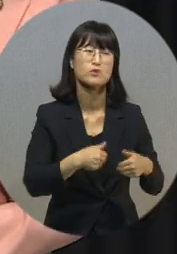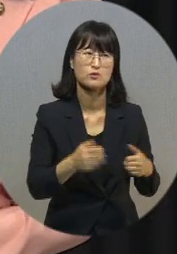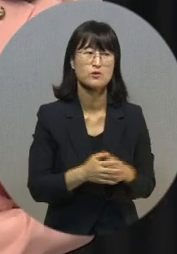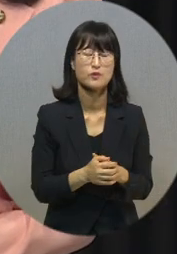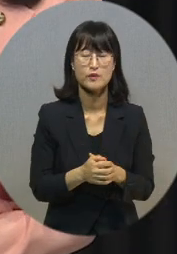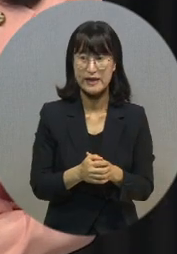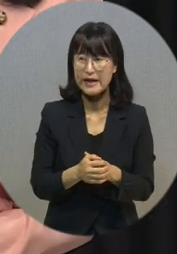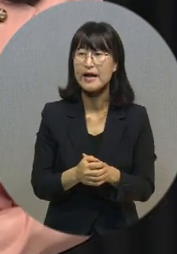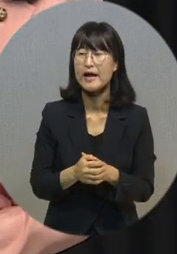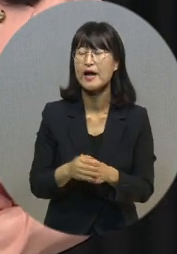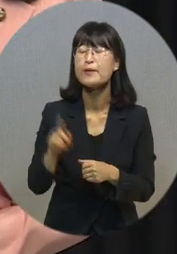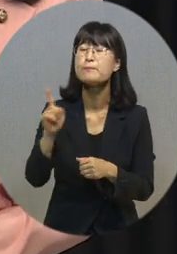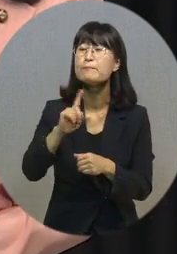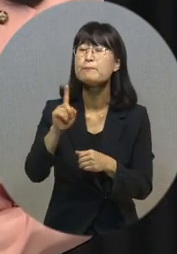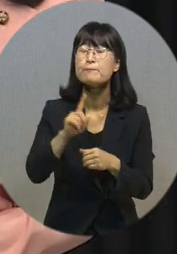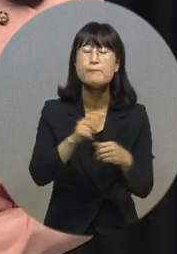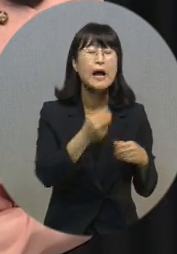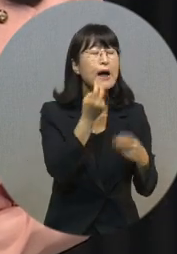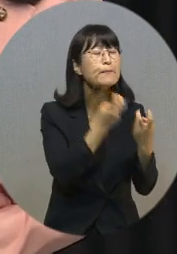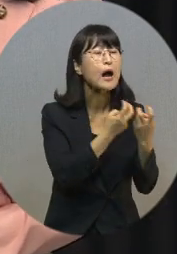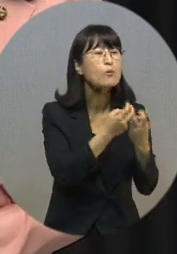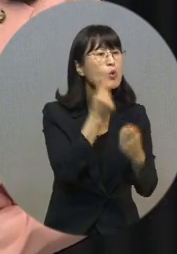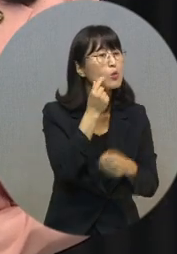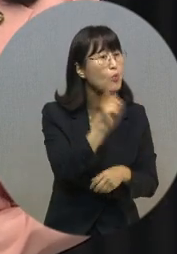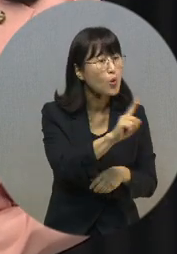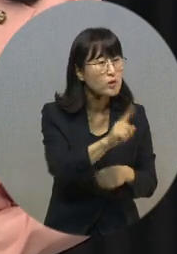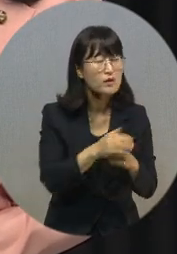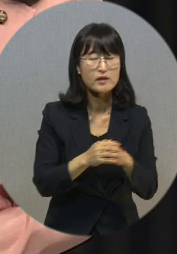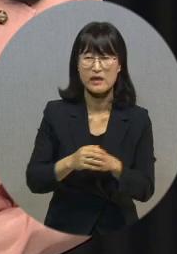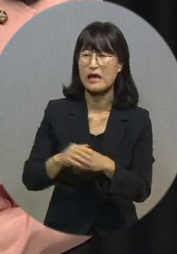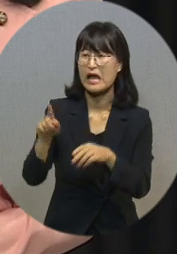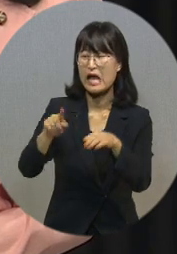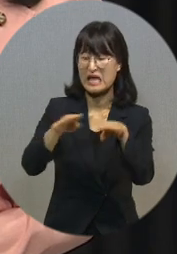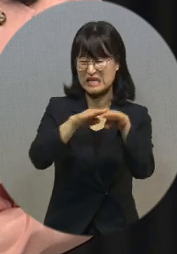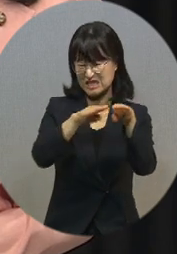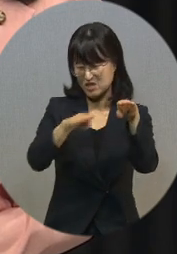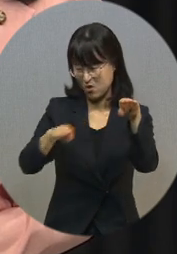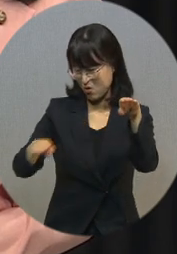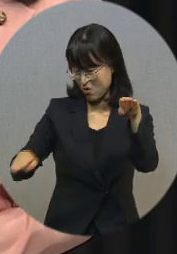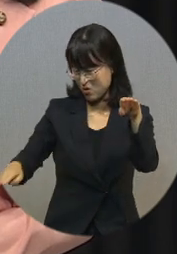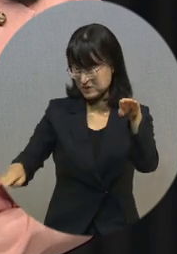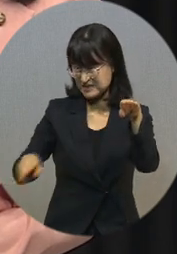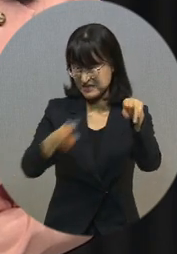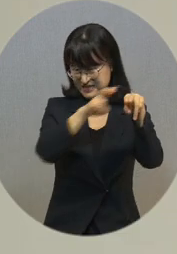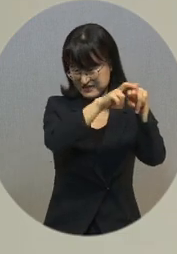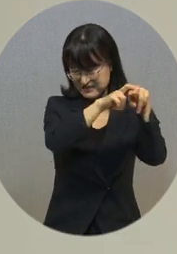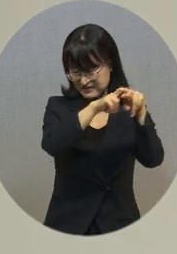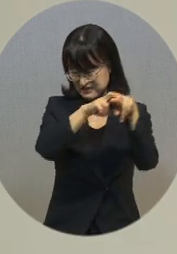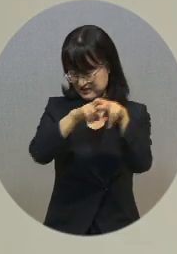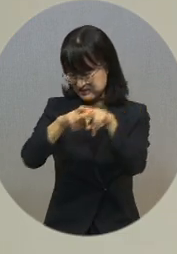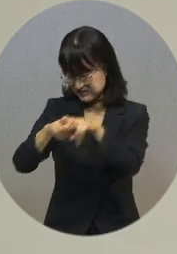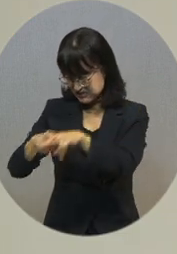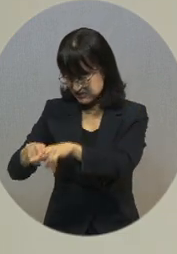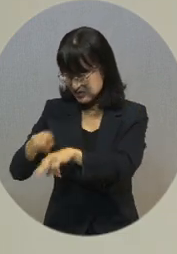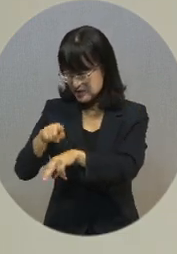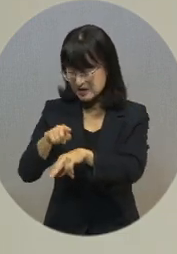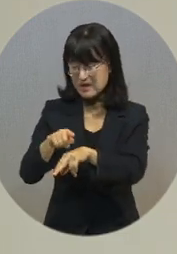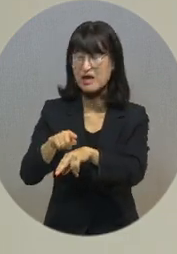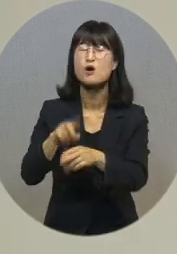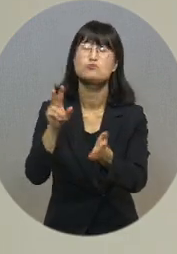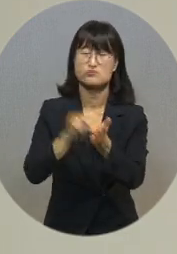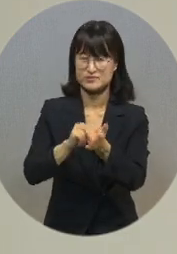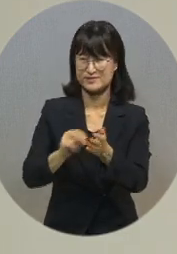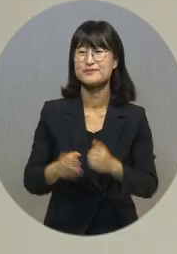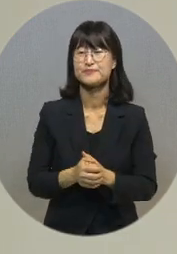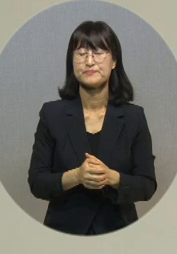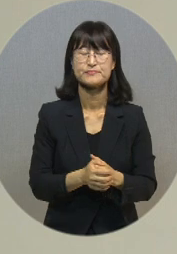이제 계단에 있는 네, 그래, 계단에 무슨 네. 슬라이드처럼 맞습니다. 올라가는 경사형 리프트. 네, 많이 보셨을 거예요. 네. 네. 자, 그리고 사실은 이제 우리가 이제